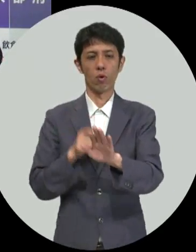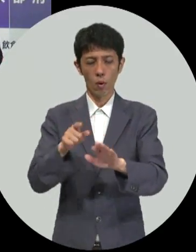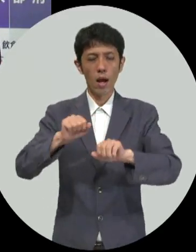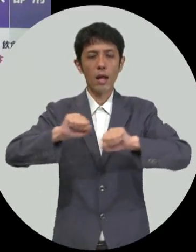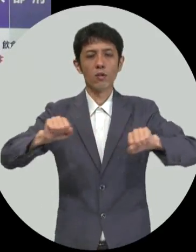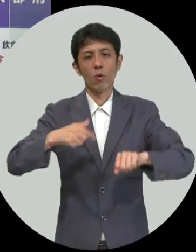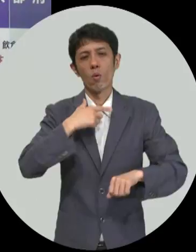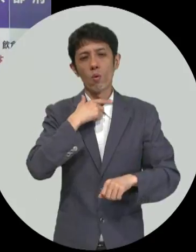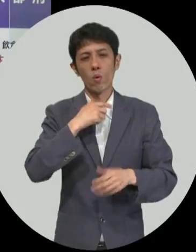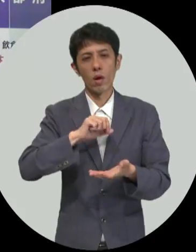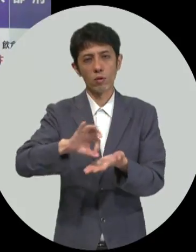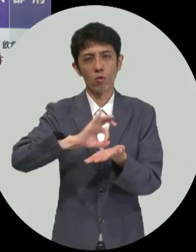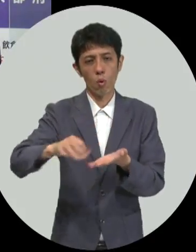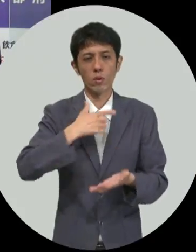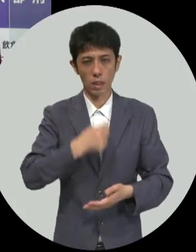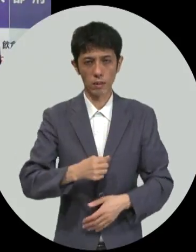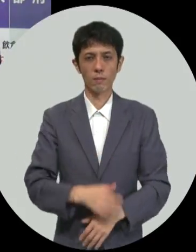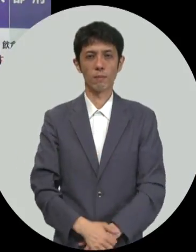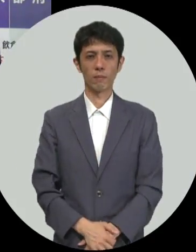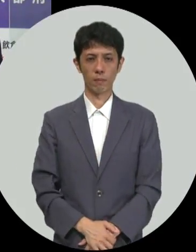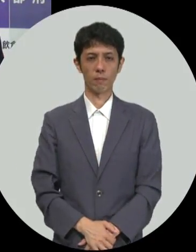してまいりたいというふうに思っております。